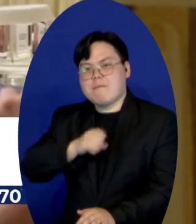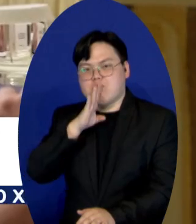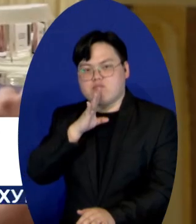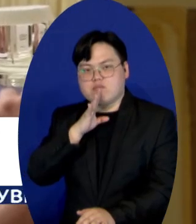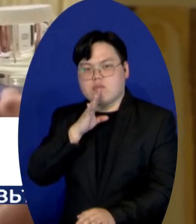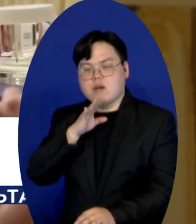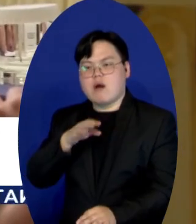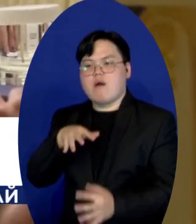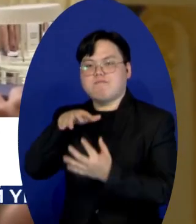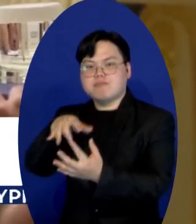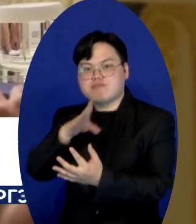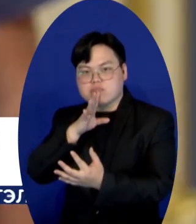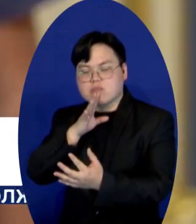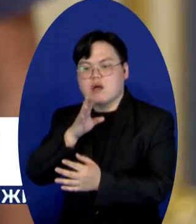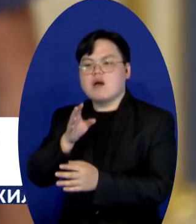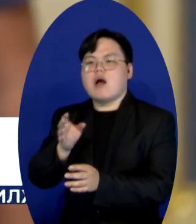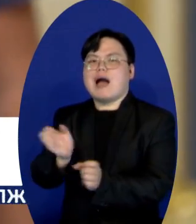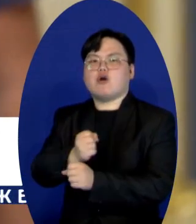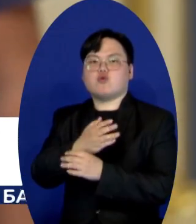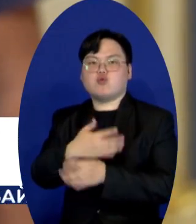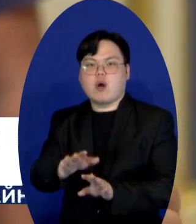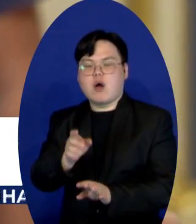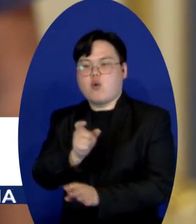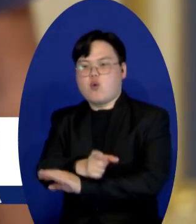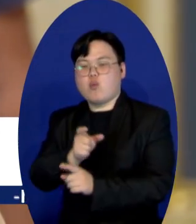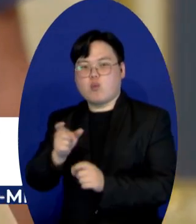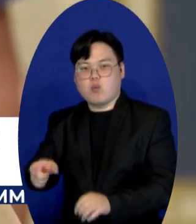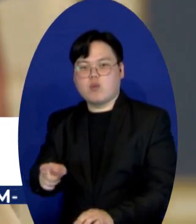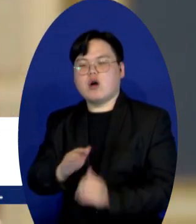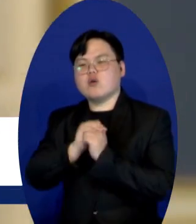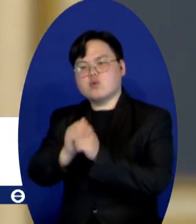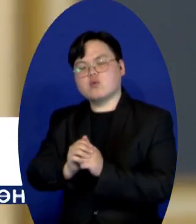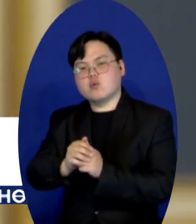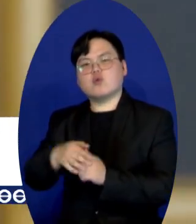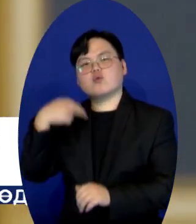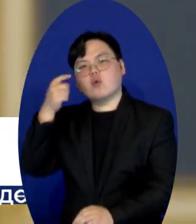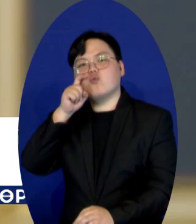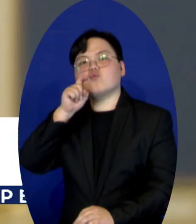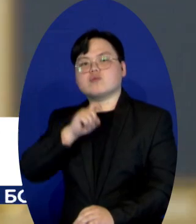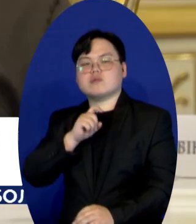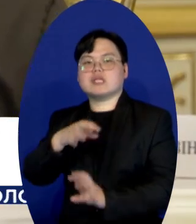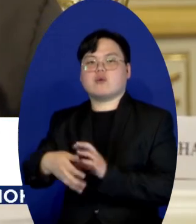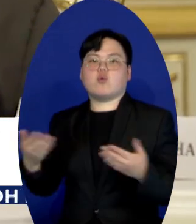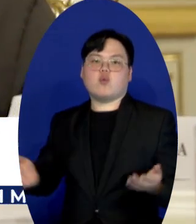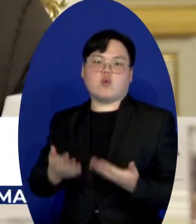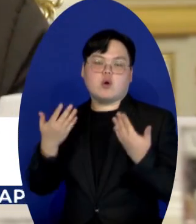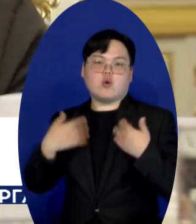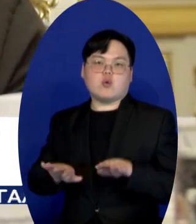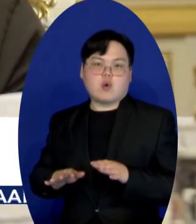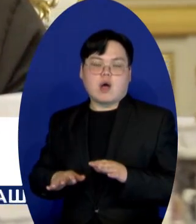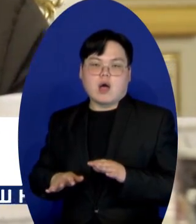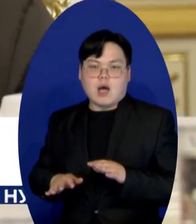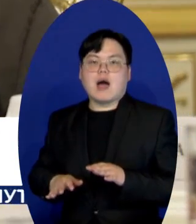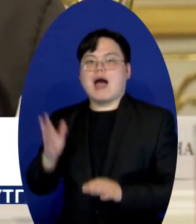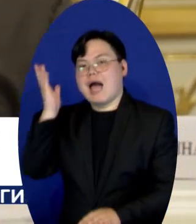Киев хотоос ухрах үед амь алдсан энгийн иргэдийг хүндэтгэн дурсгийг дэлхий дахинд хураалсан байна. Тэрээр Өмнөд Африкийн ерөнхийлөгч болсон Нельсон